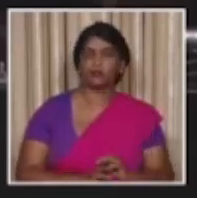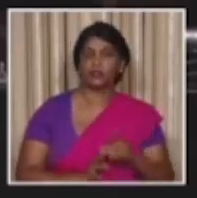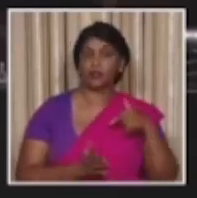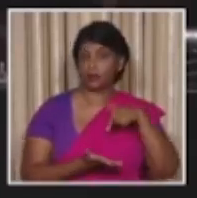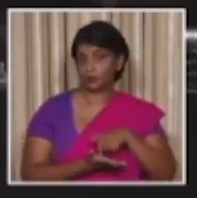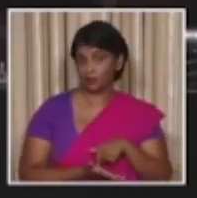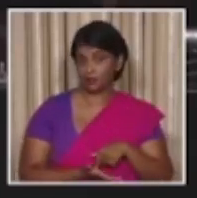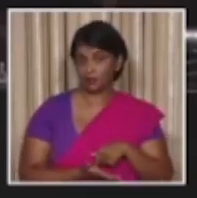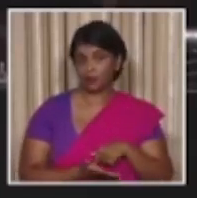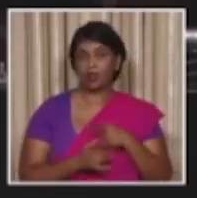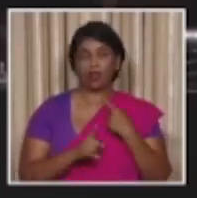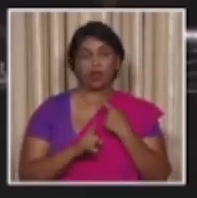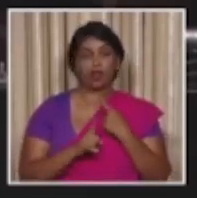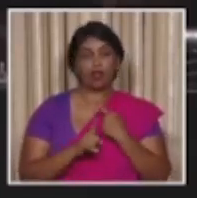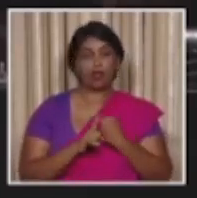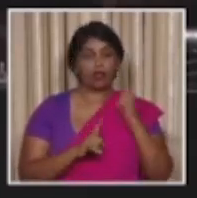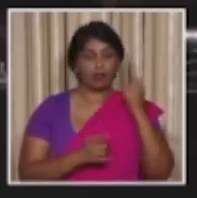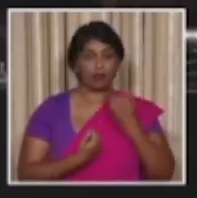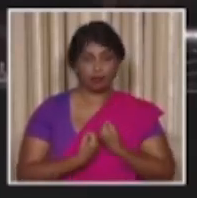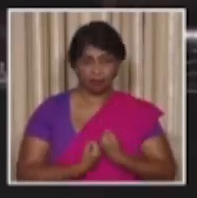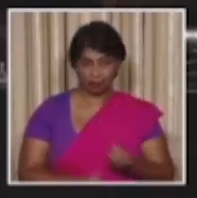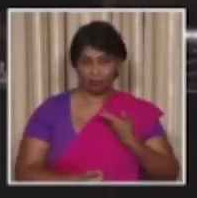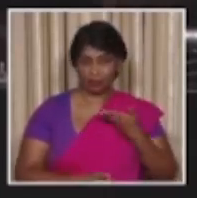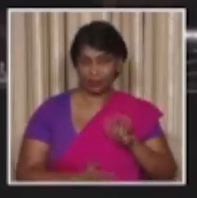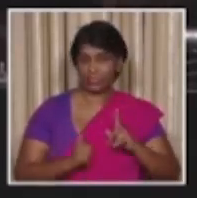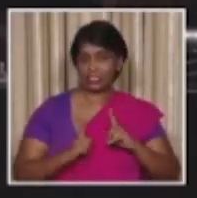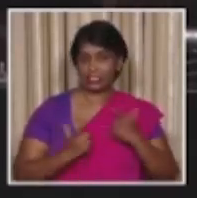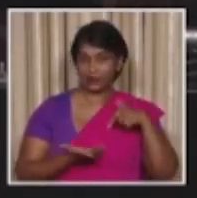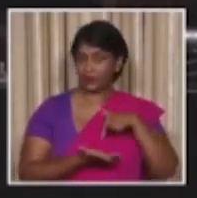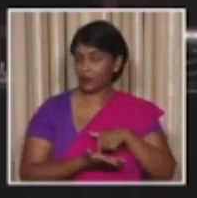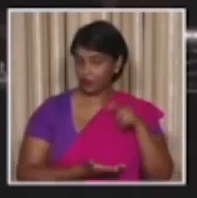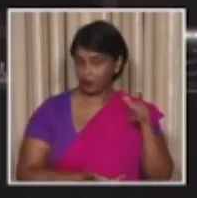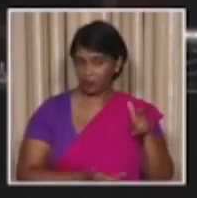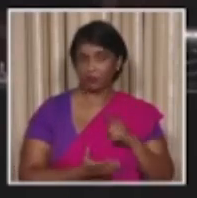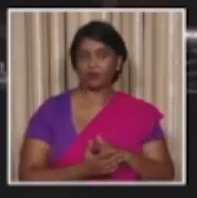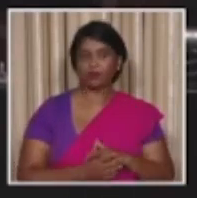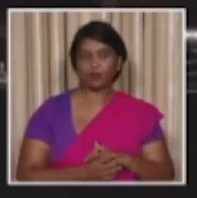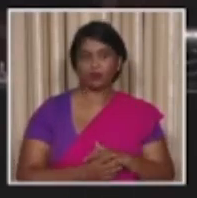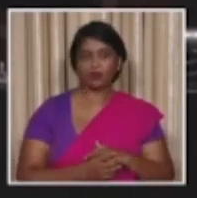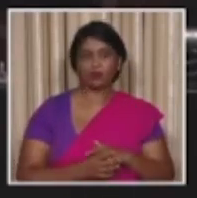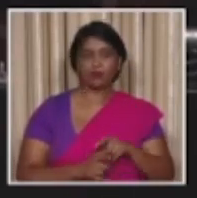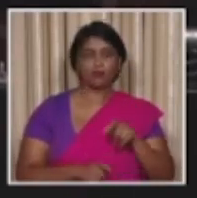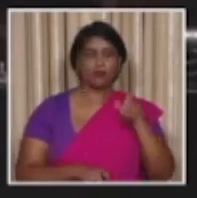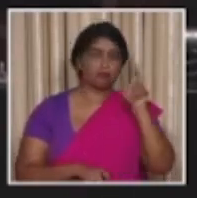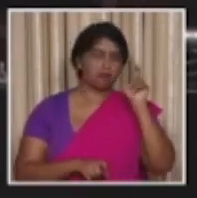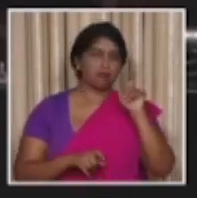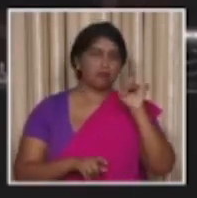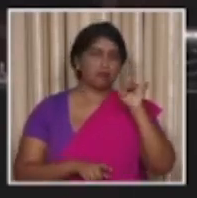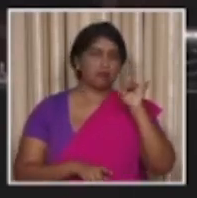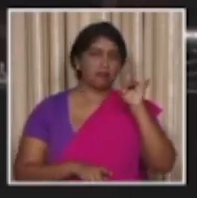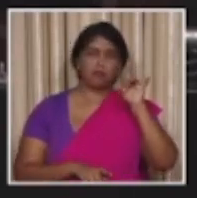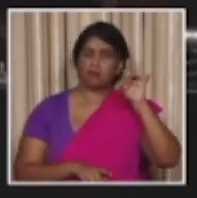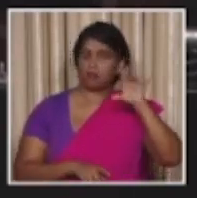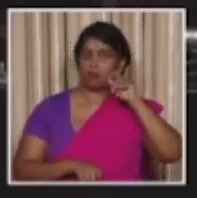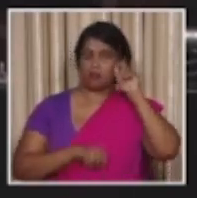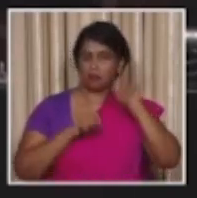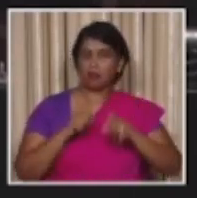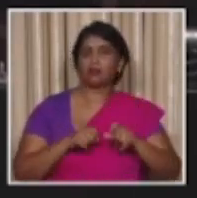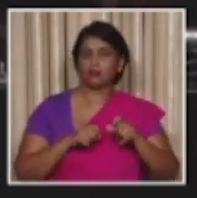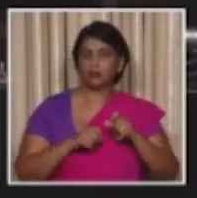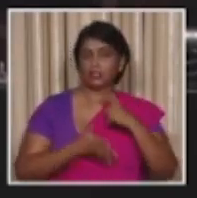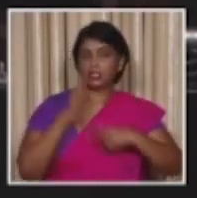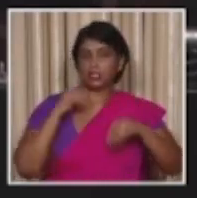නගරේ, කඩුවෙල මා ඉපදිච්ච මා ජීවත්වන නගරේ සඳ 15,000කට ආසන ප්‍රමාණයක් කඩුවෙල ජනතාවට ලබා